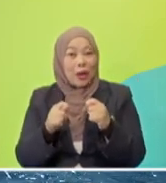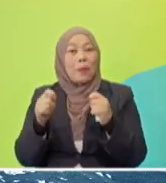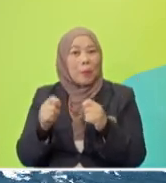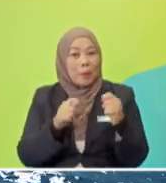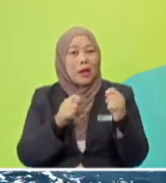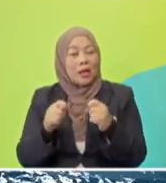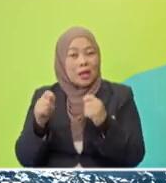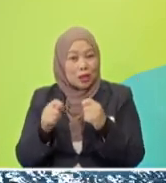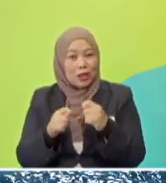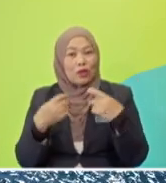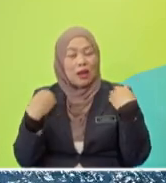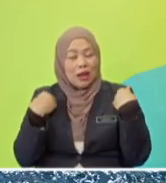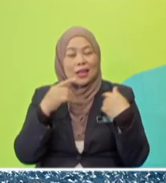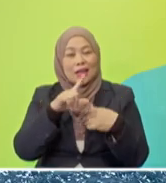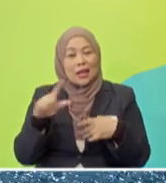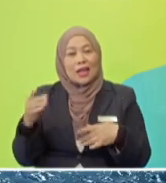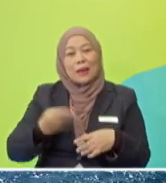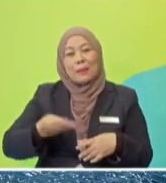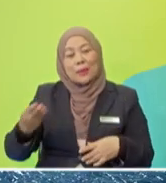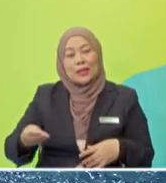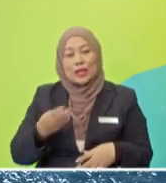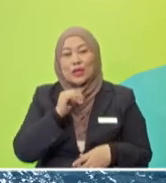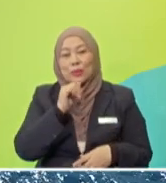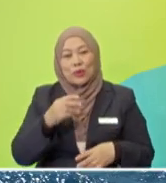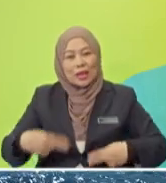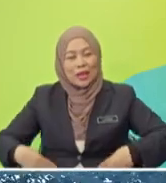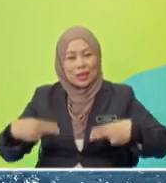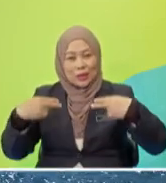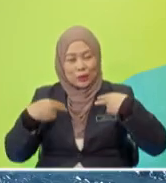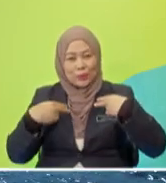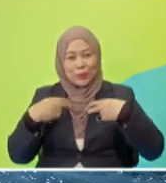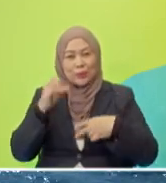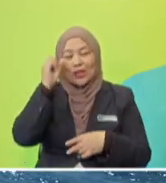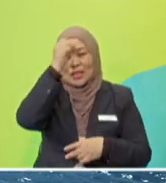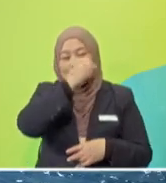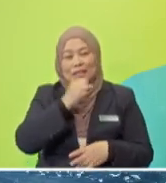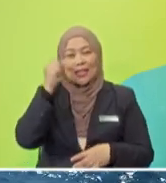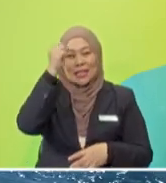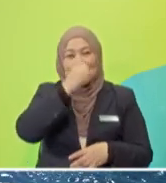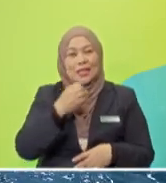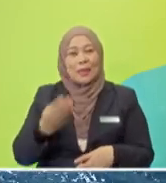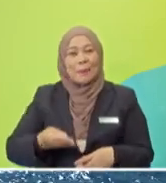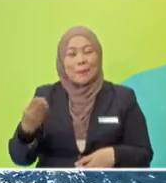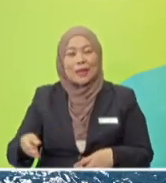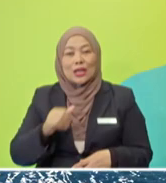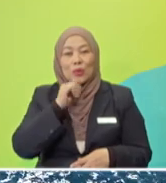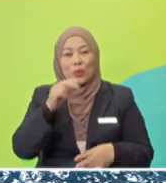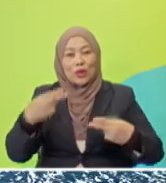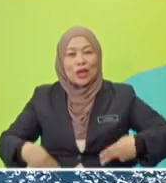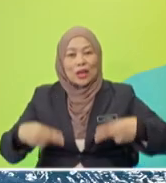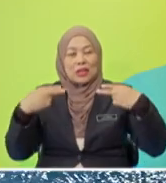adalah benda bukan hidup tidak boleh makan dan minum